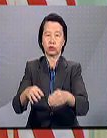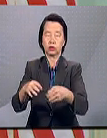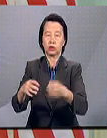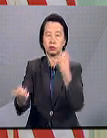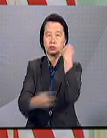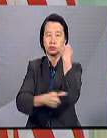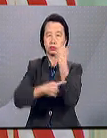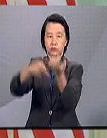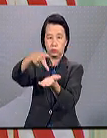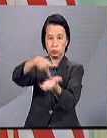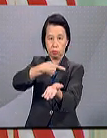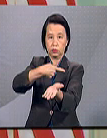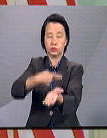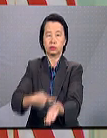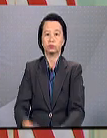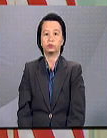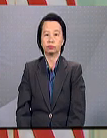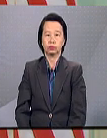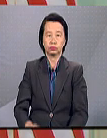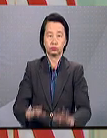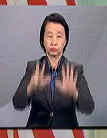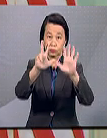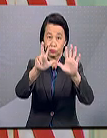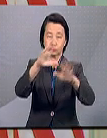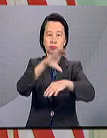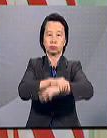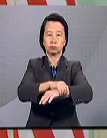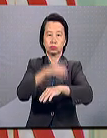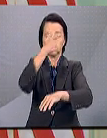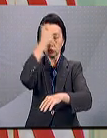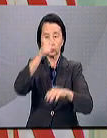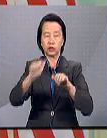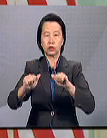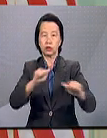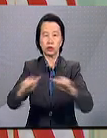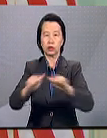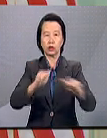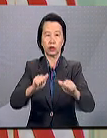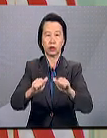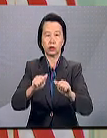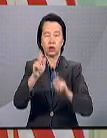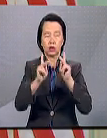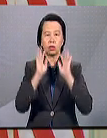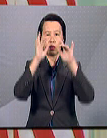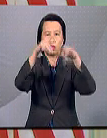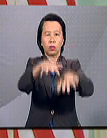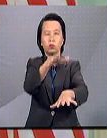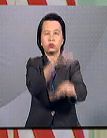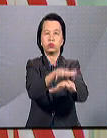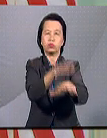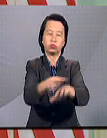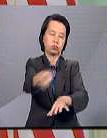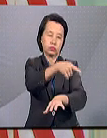kompaun. Kesemua mereka yang ditahan adalah kerana aktiviti dengan kehadiran orang ramai